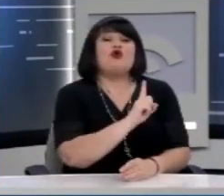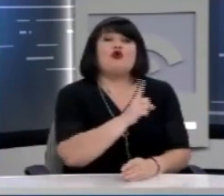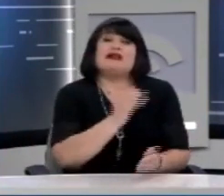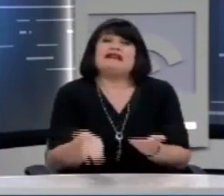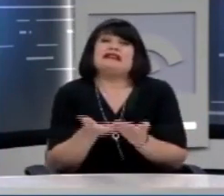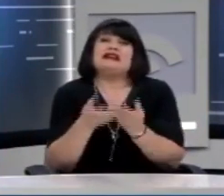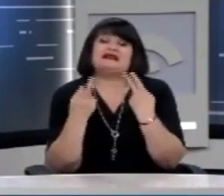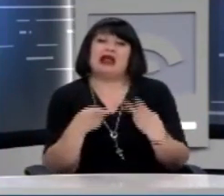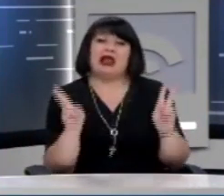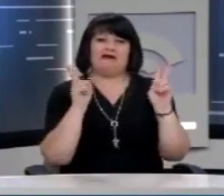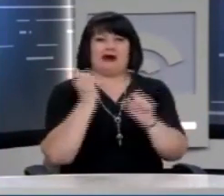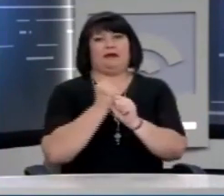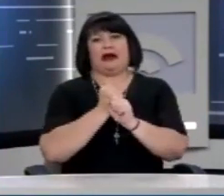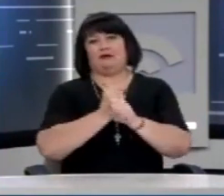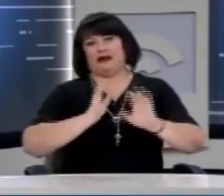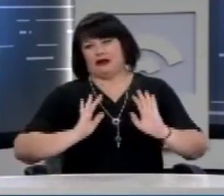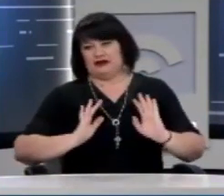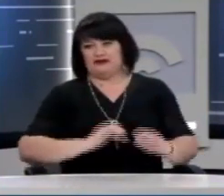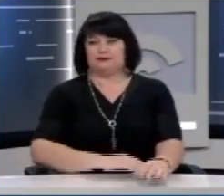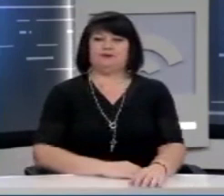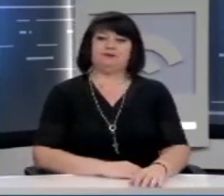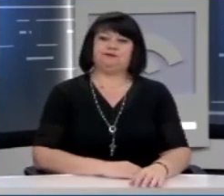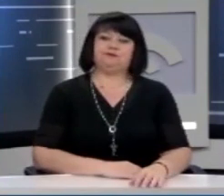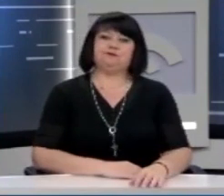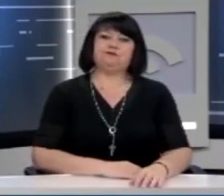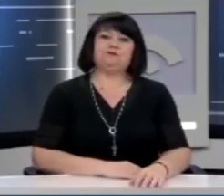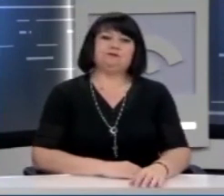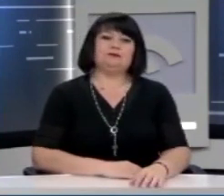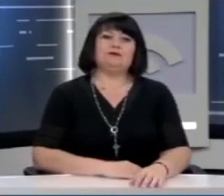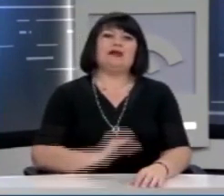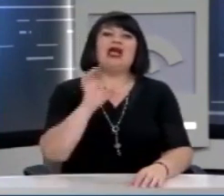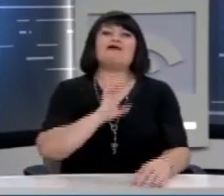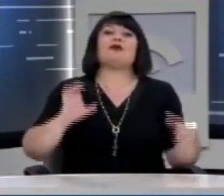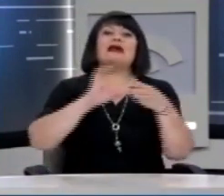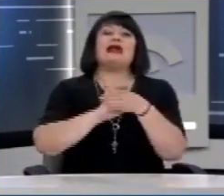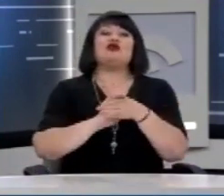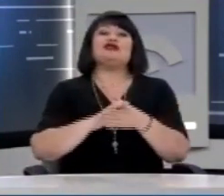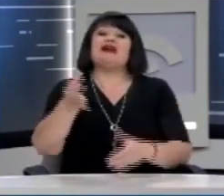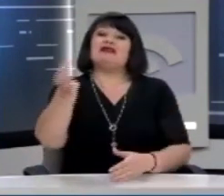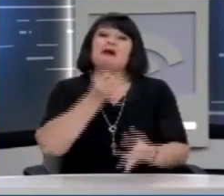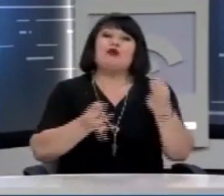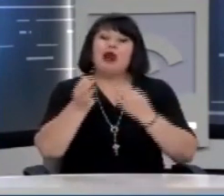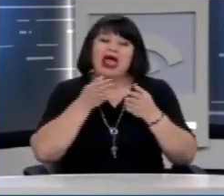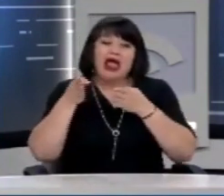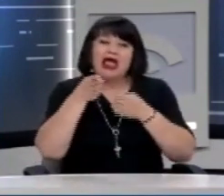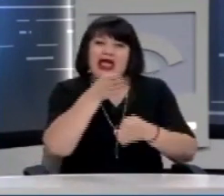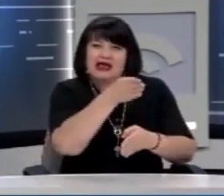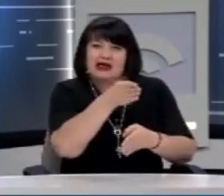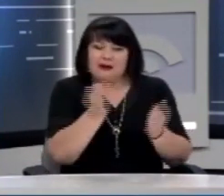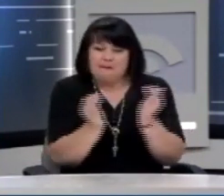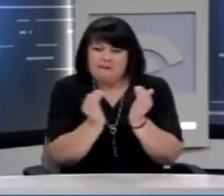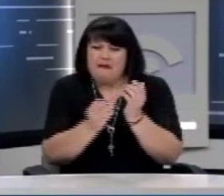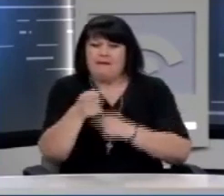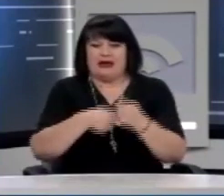στήριξης των ελεύθερων επαγγελματιών. Οι κατευθύνσεις της Ευρωπαϊκής Ένωσης για τη μικρομεσαία